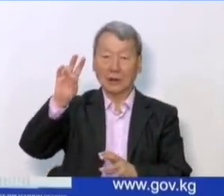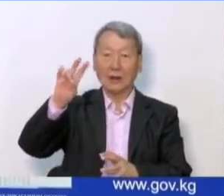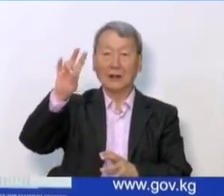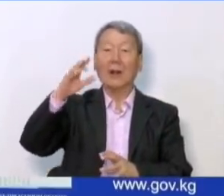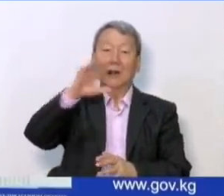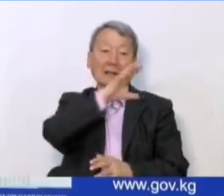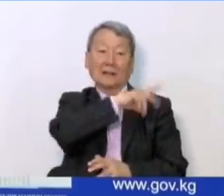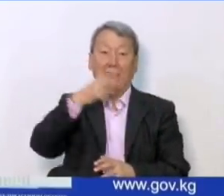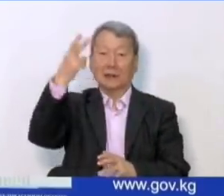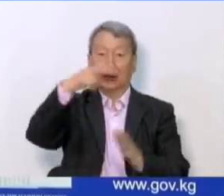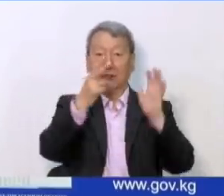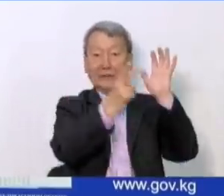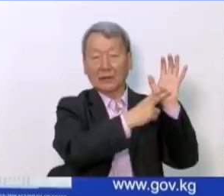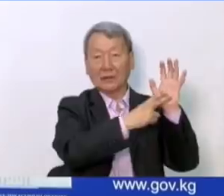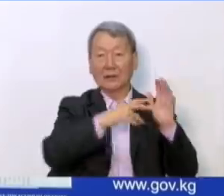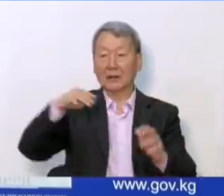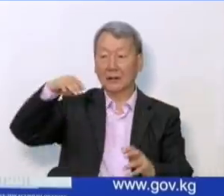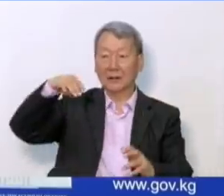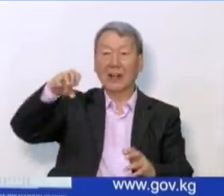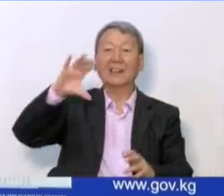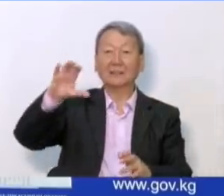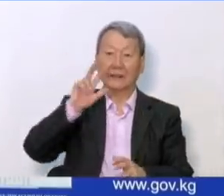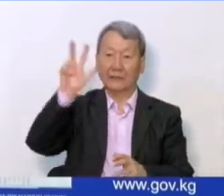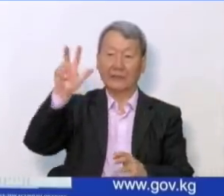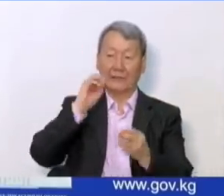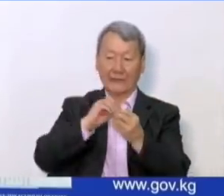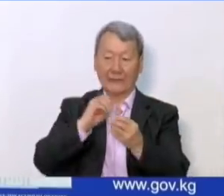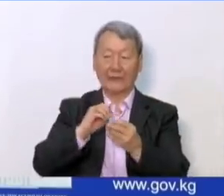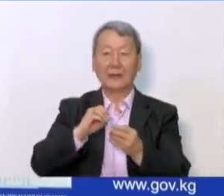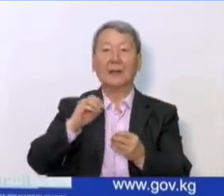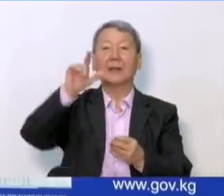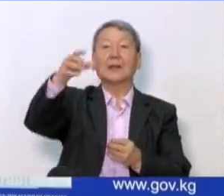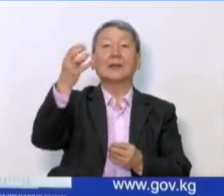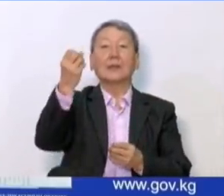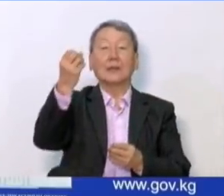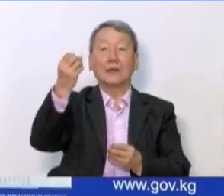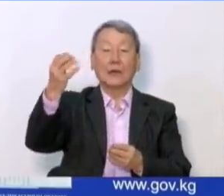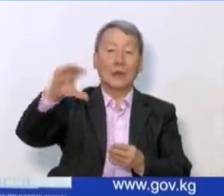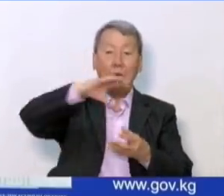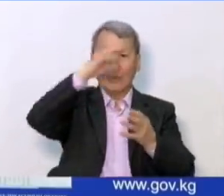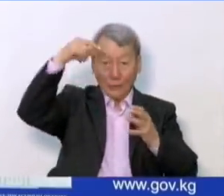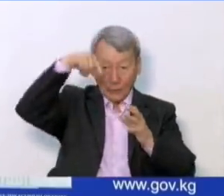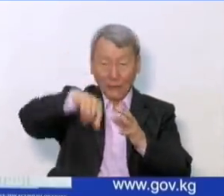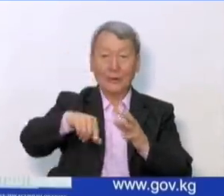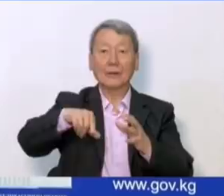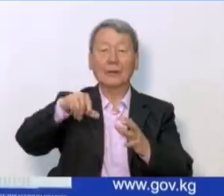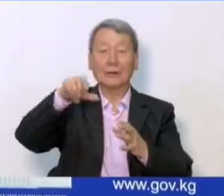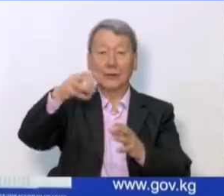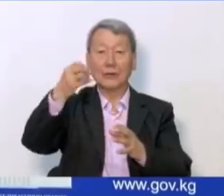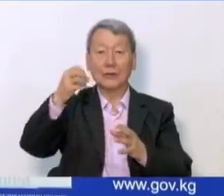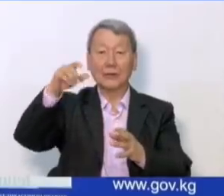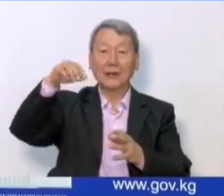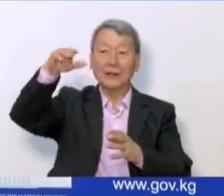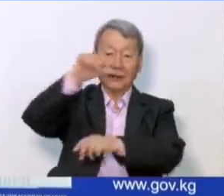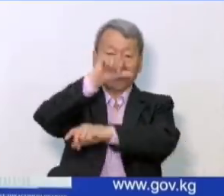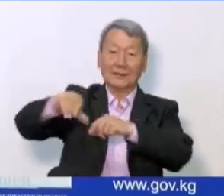областында 27, Талас областында 3 учур болуп атат. Жана ушу жалпы сандын ичинде чет сырттан